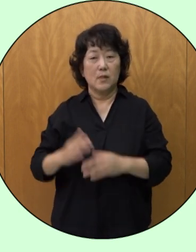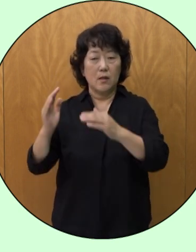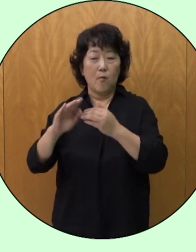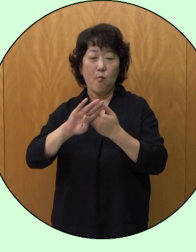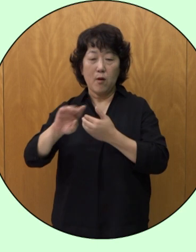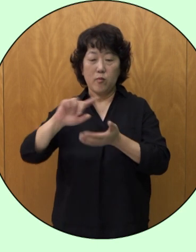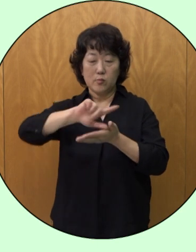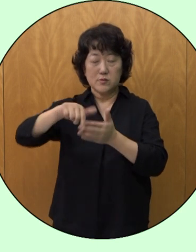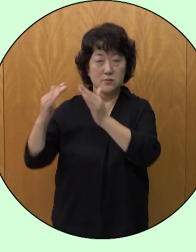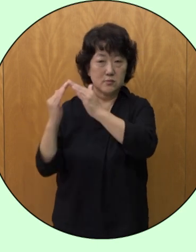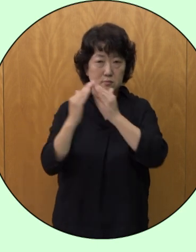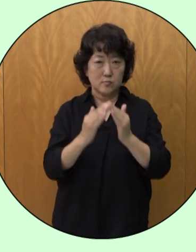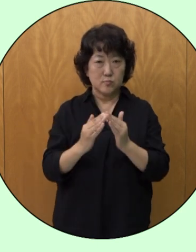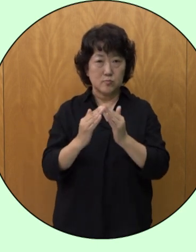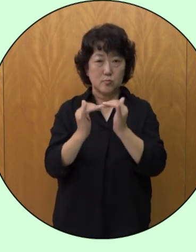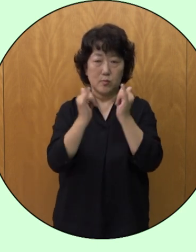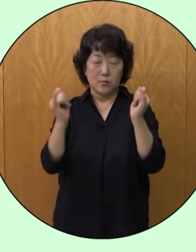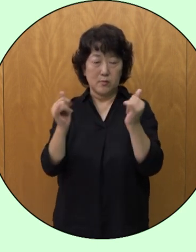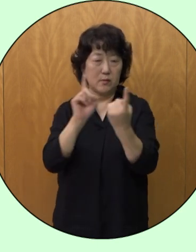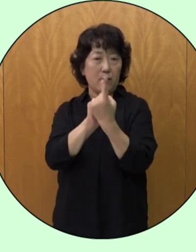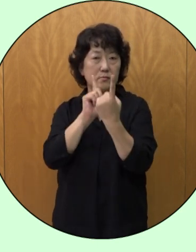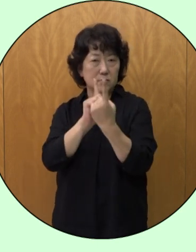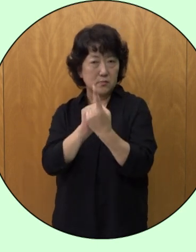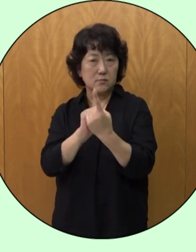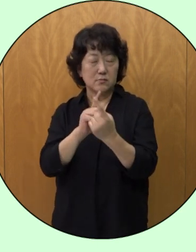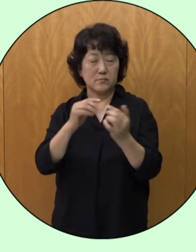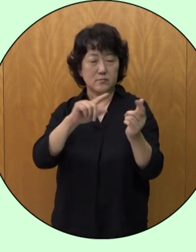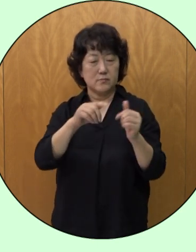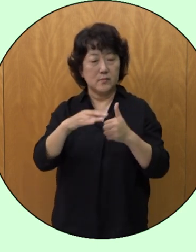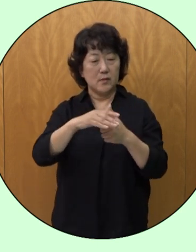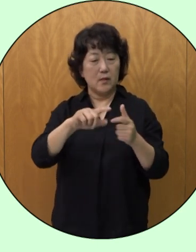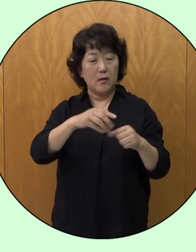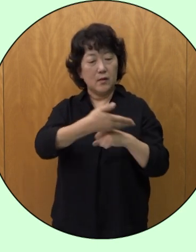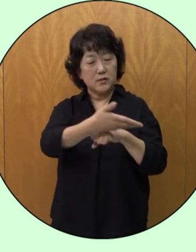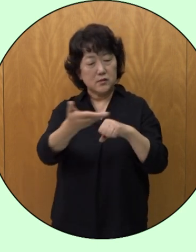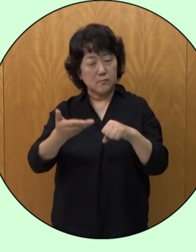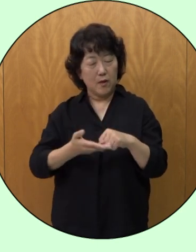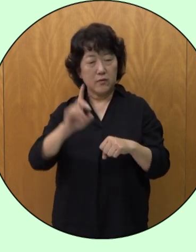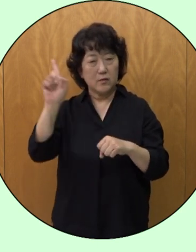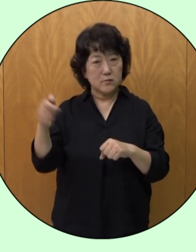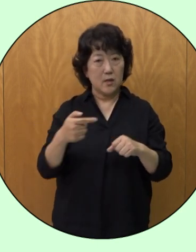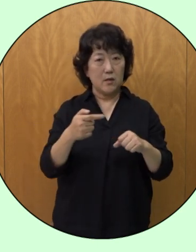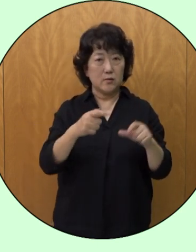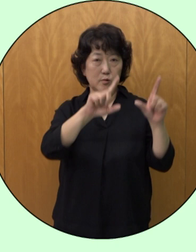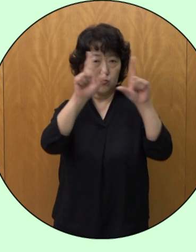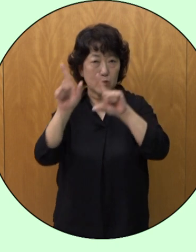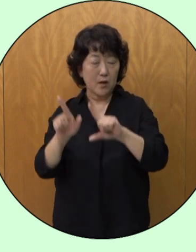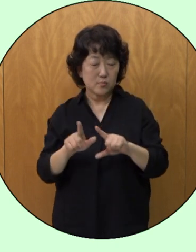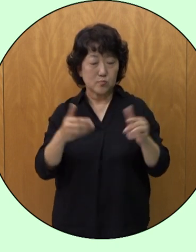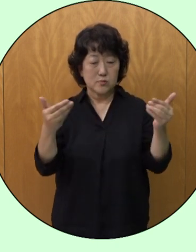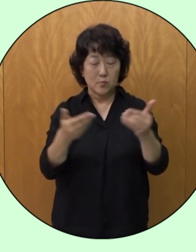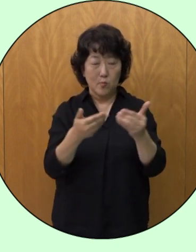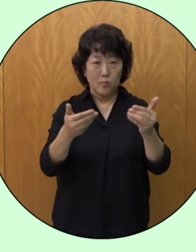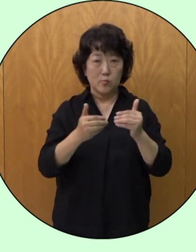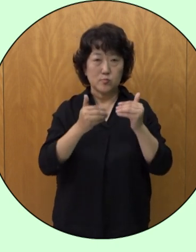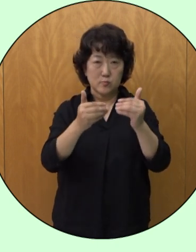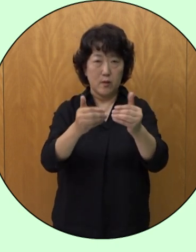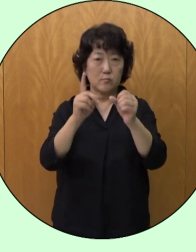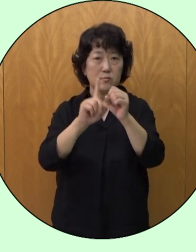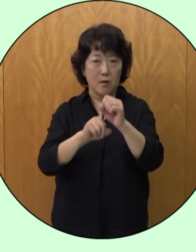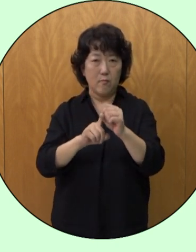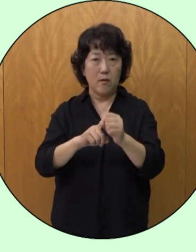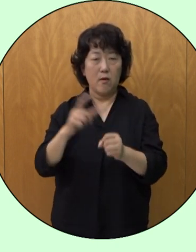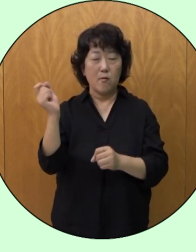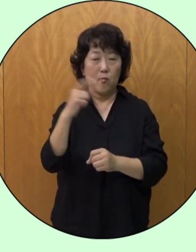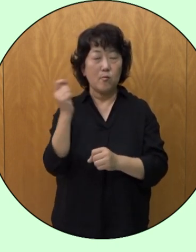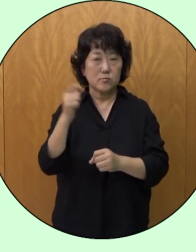をご希望される方にとりましても、島で自然に囲まれた環境でお仕事をしていただくために、高